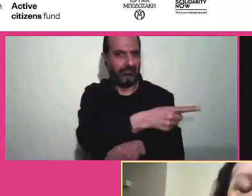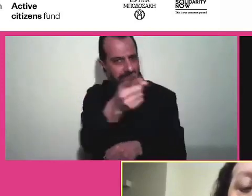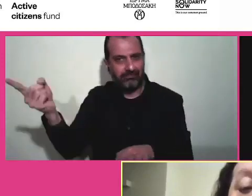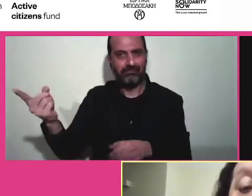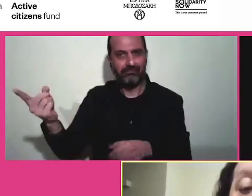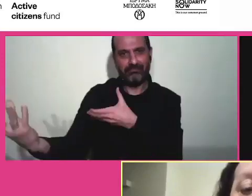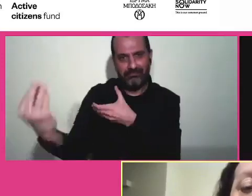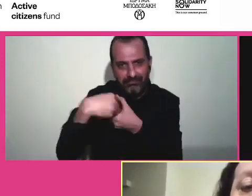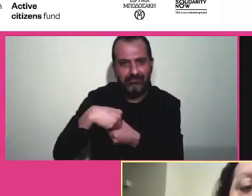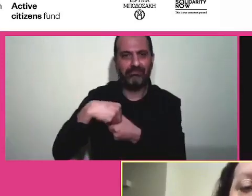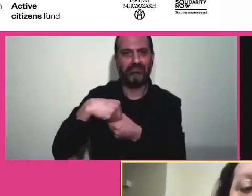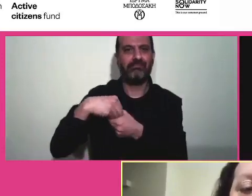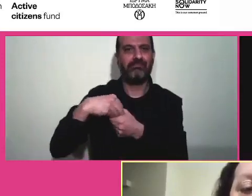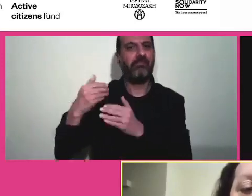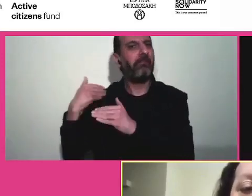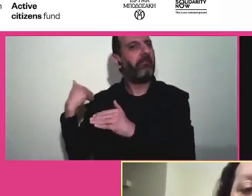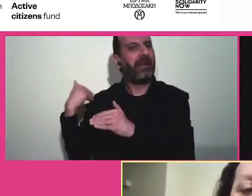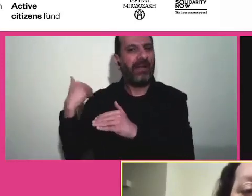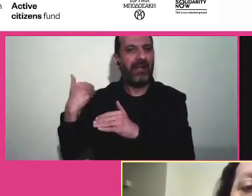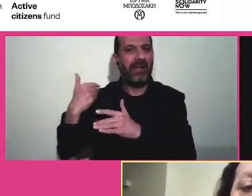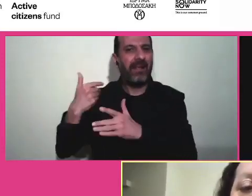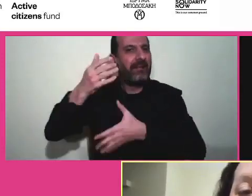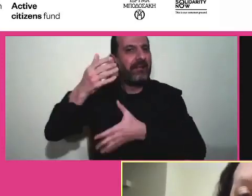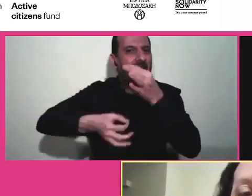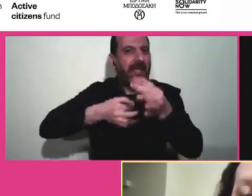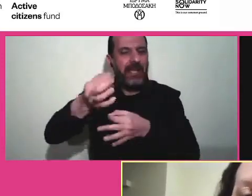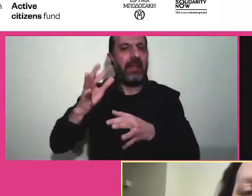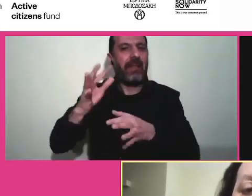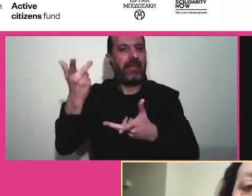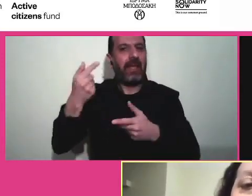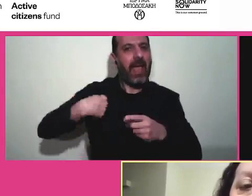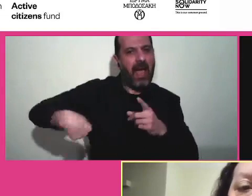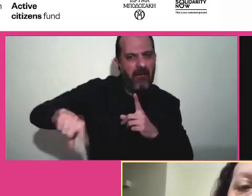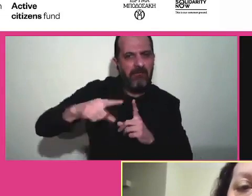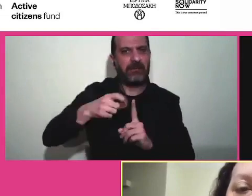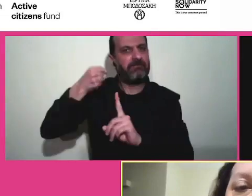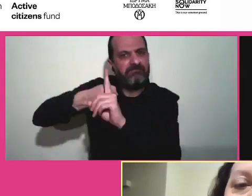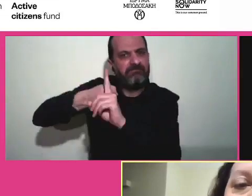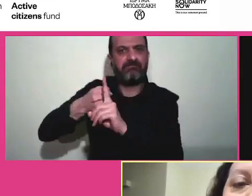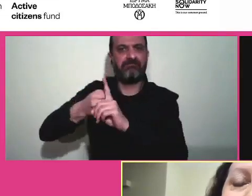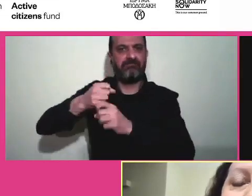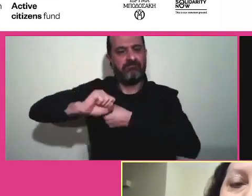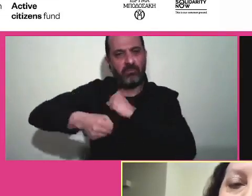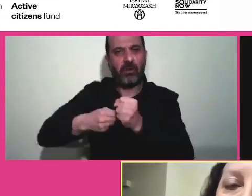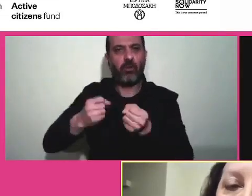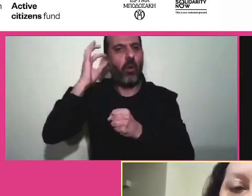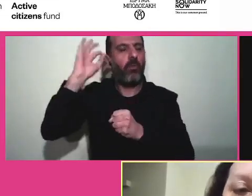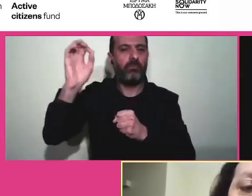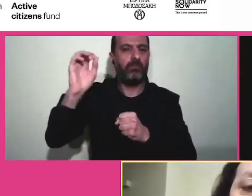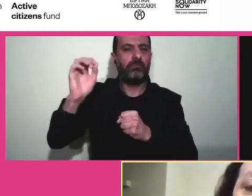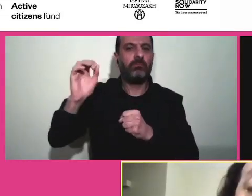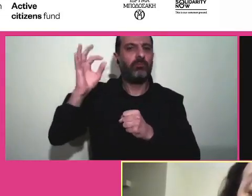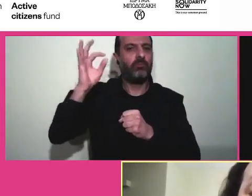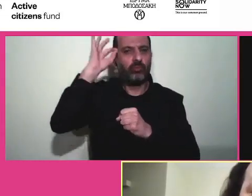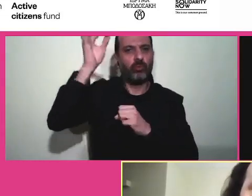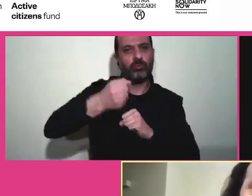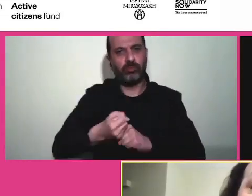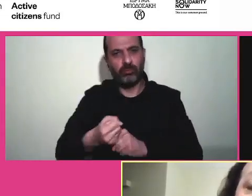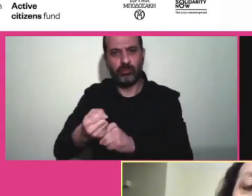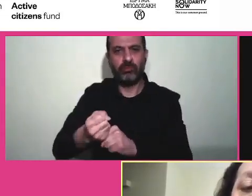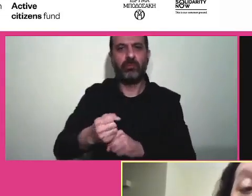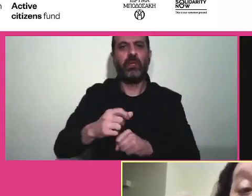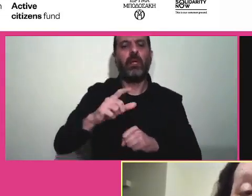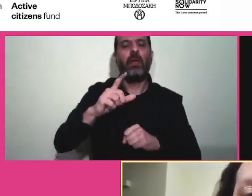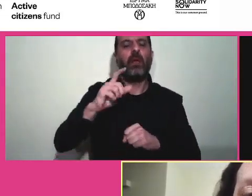αυτό που είπα πριν, στην εκστρατεία συνηγορίας που κάνουμε αυτό το διάστημα μέσα από τη σελίδα Legend.